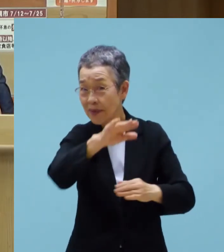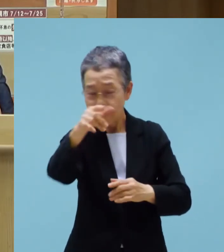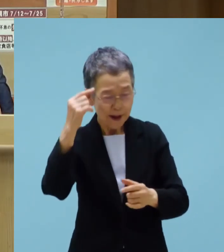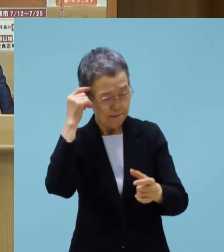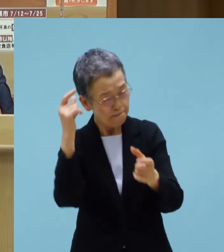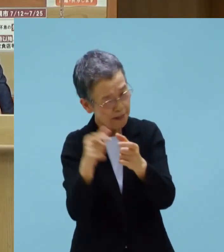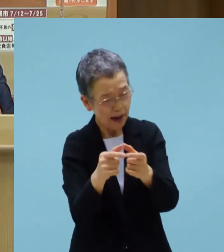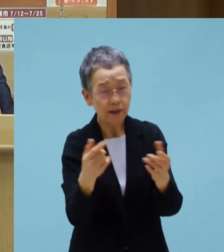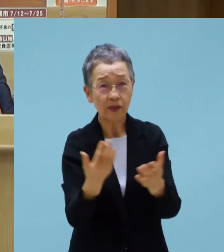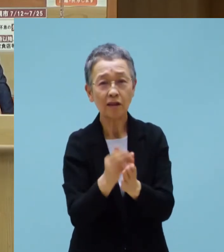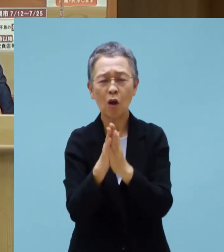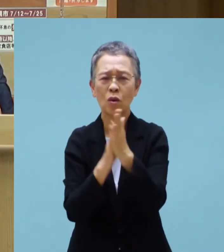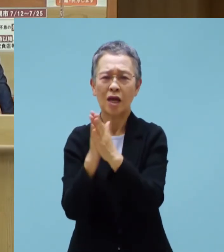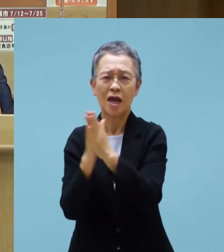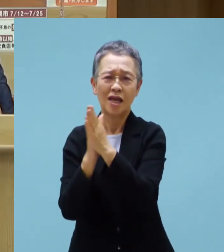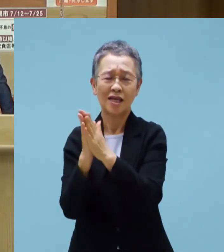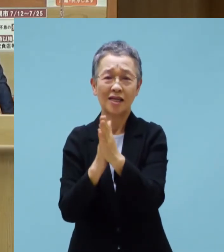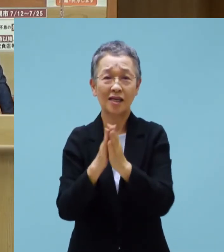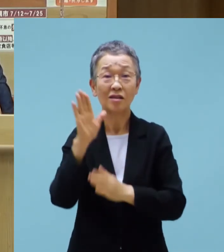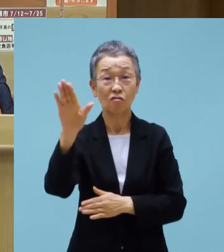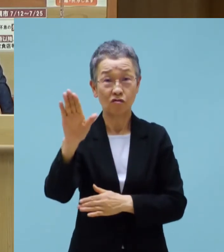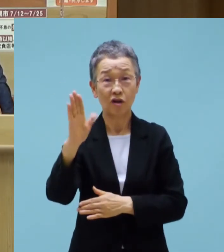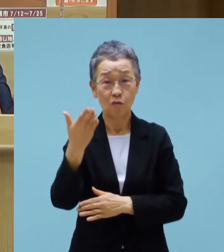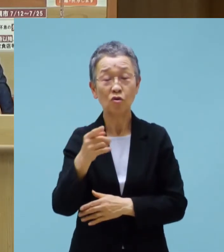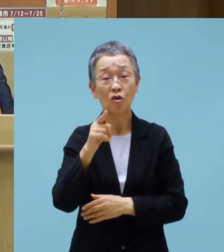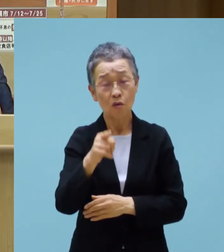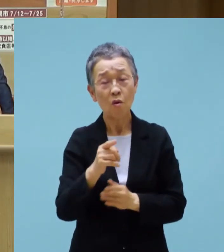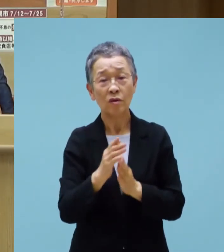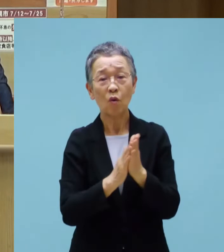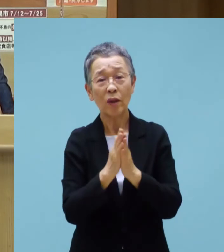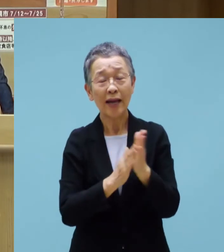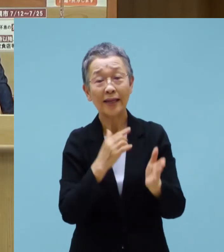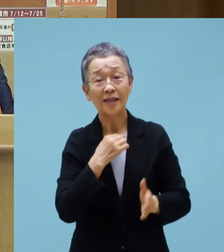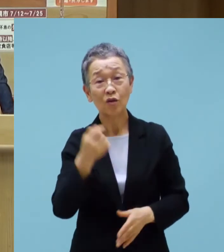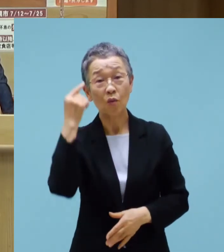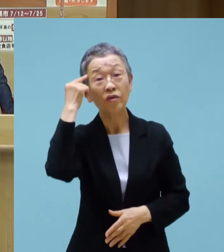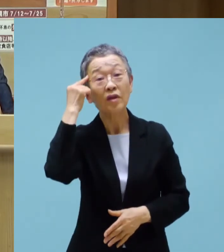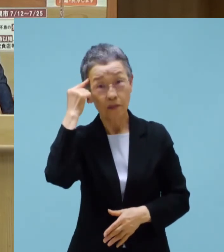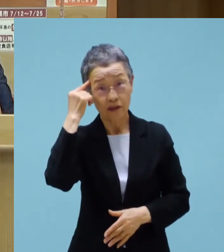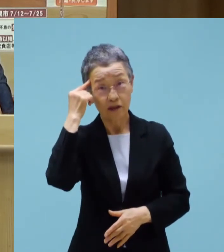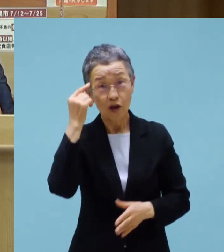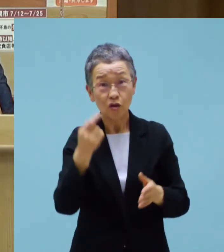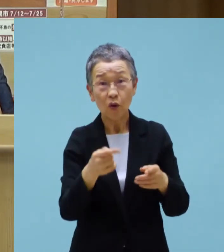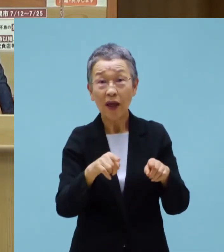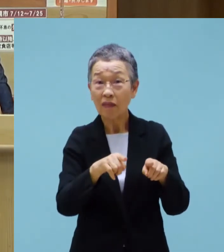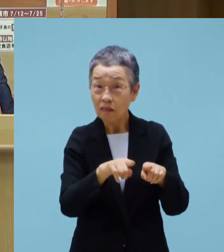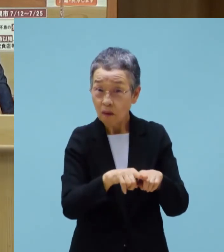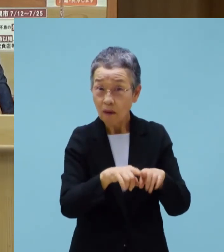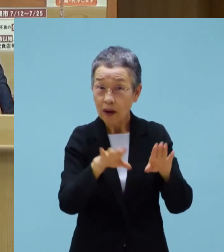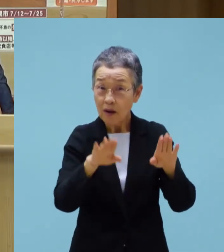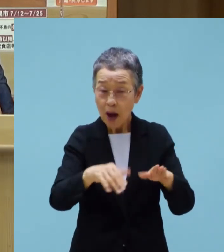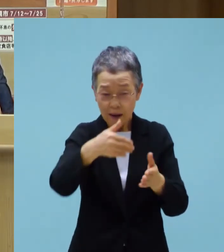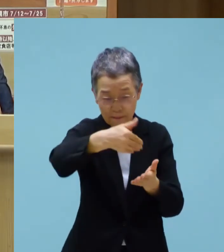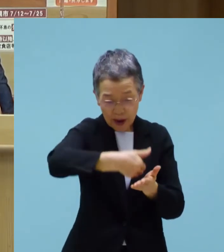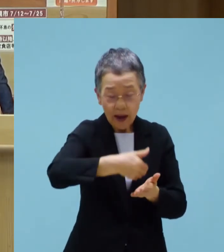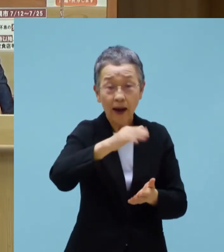してるんです。これはなんとかお願いしたいと思ってます。それと今ご質問にあったようにちょっ